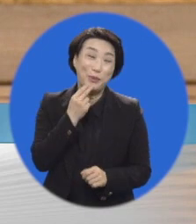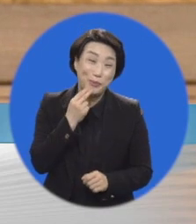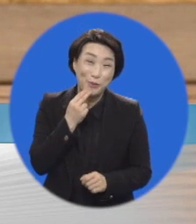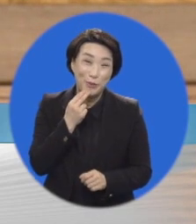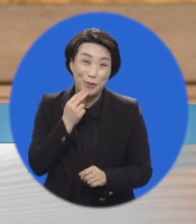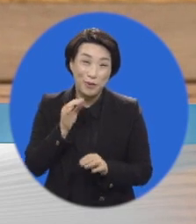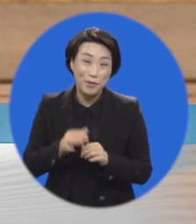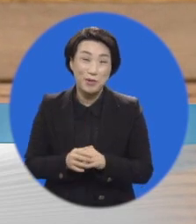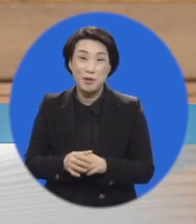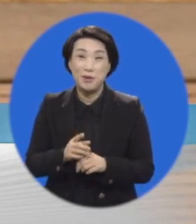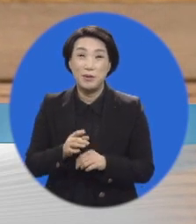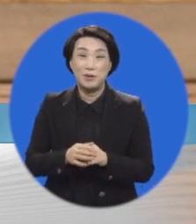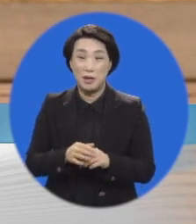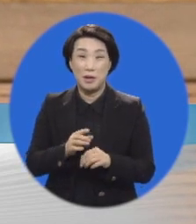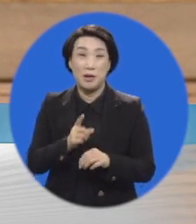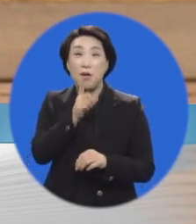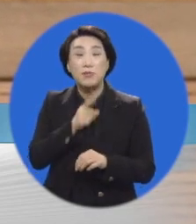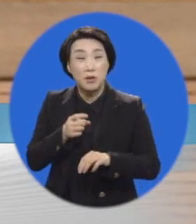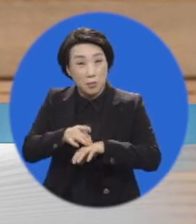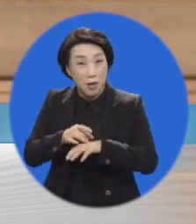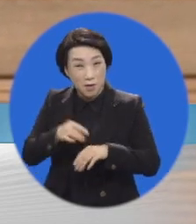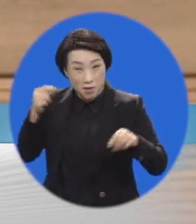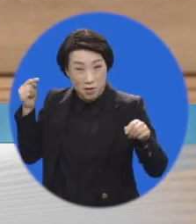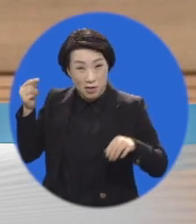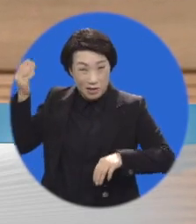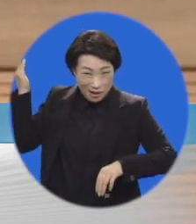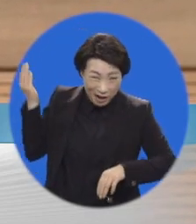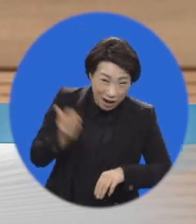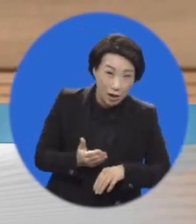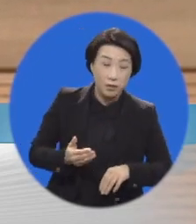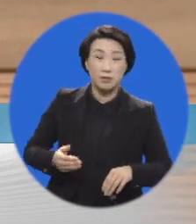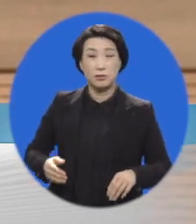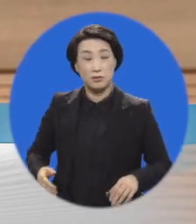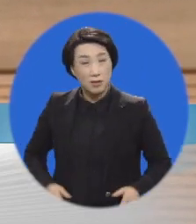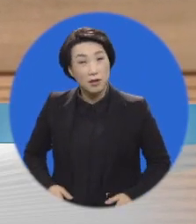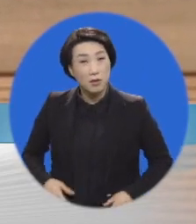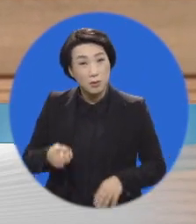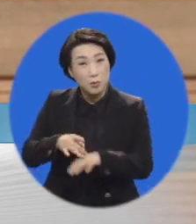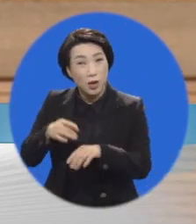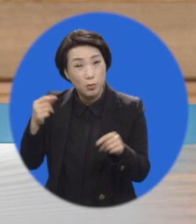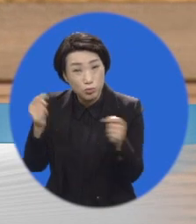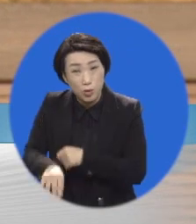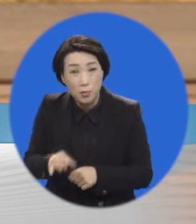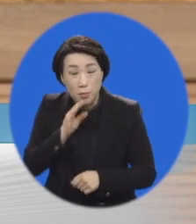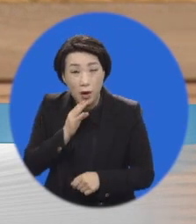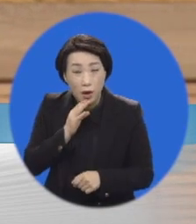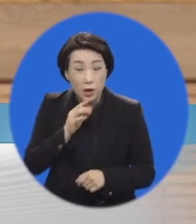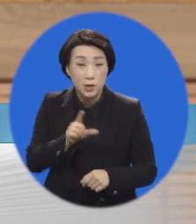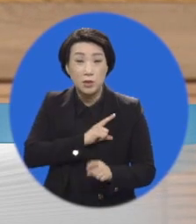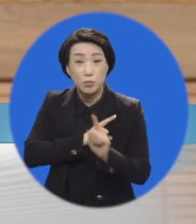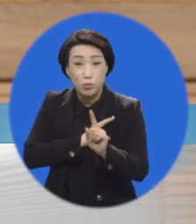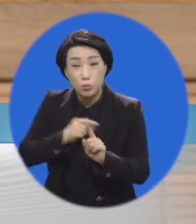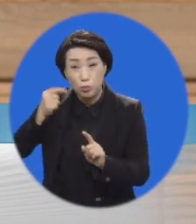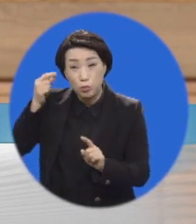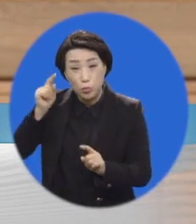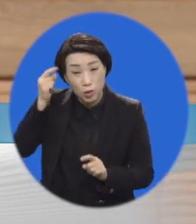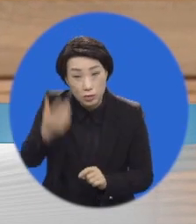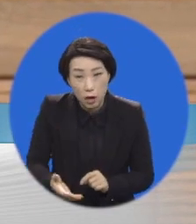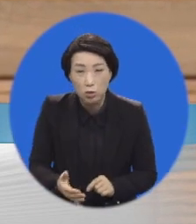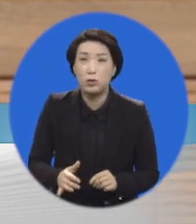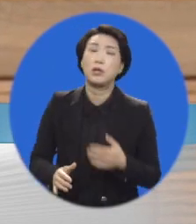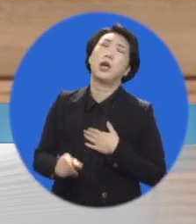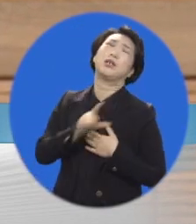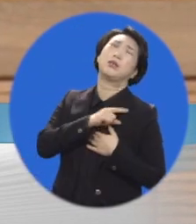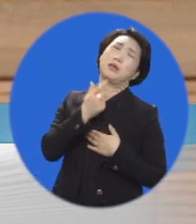그냥 저 한두뼈를 쳤다 이 말이오. 그러고 물어 네 이름이 누구냐?